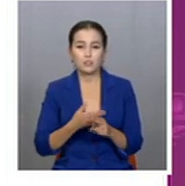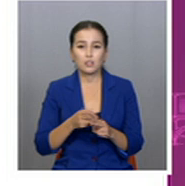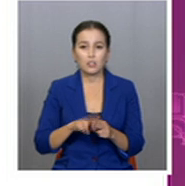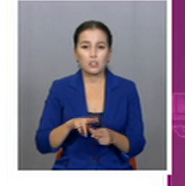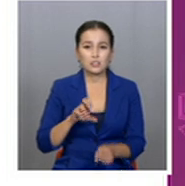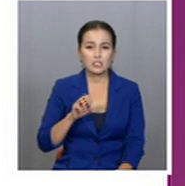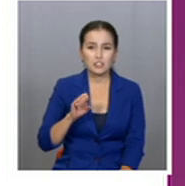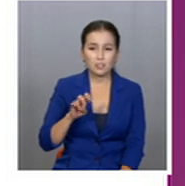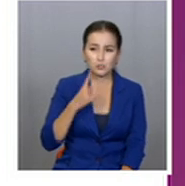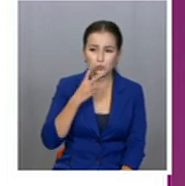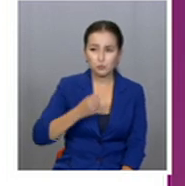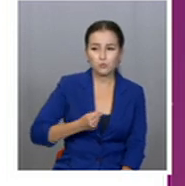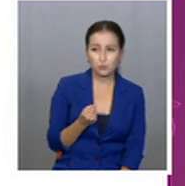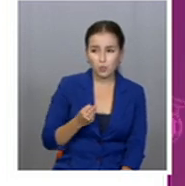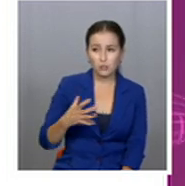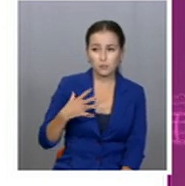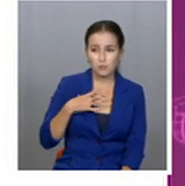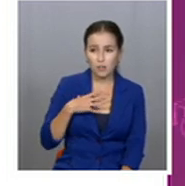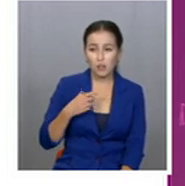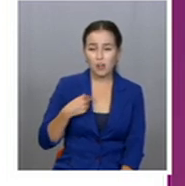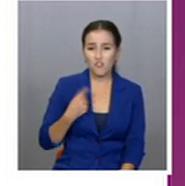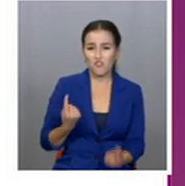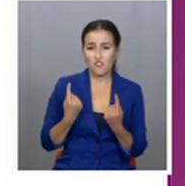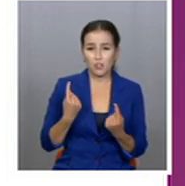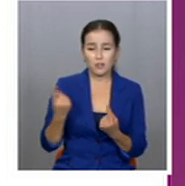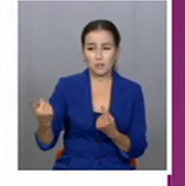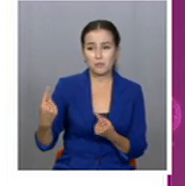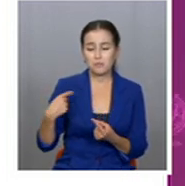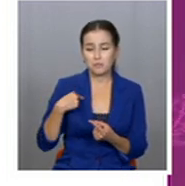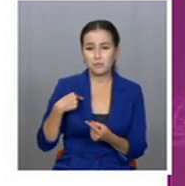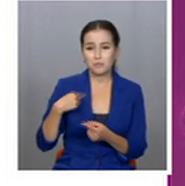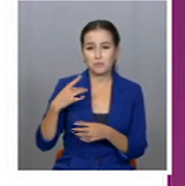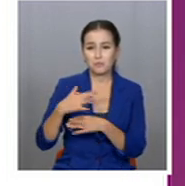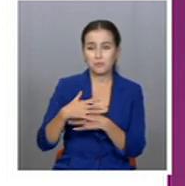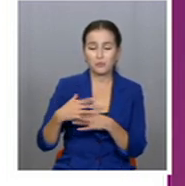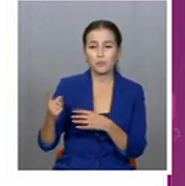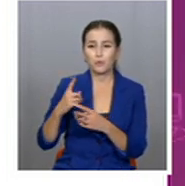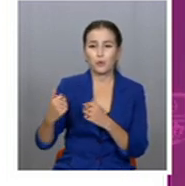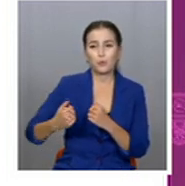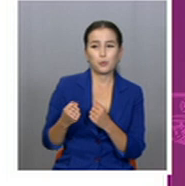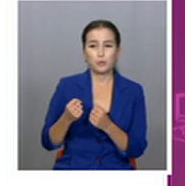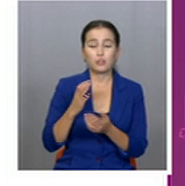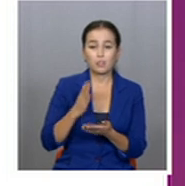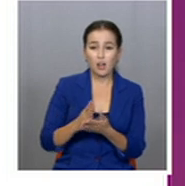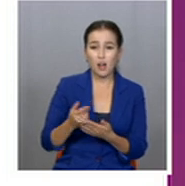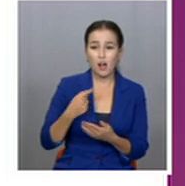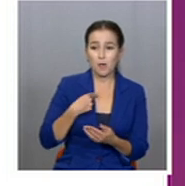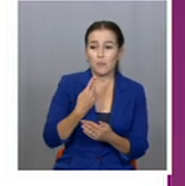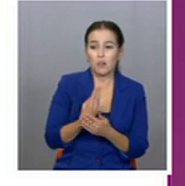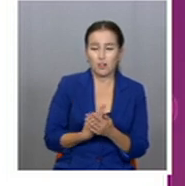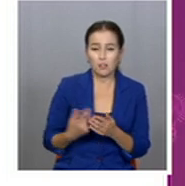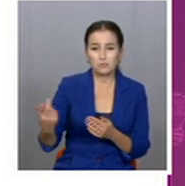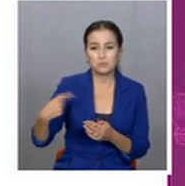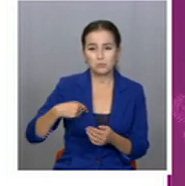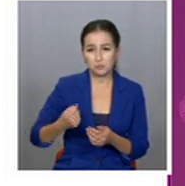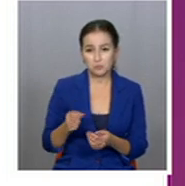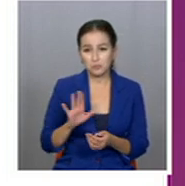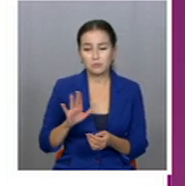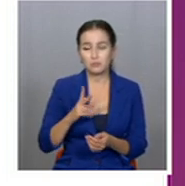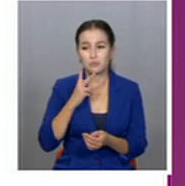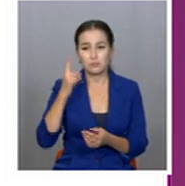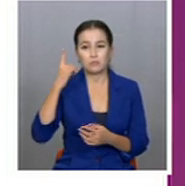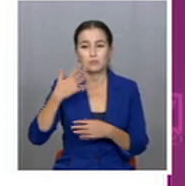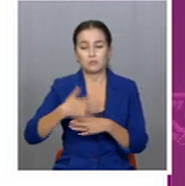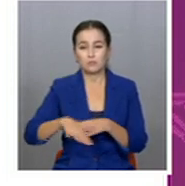ақын, «Дос сымағым ұлық болсам ғана шыр қайналар соқыр тауық болғаныма» деп ой түйген екен. Әрине,